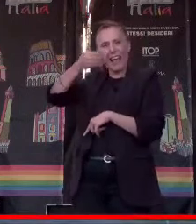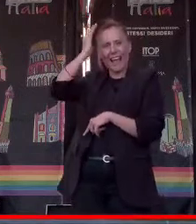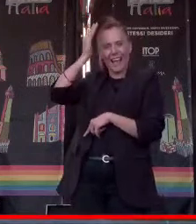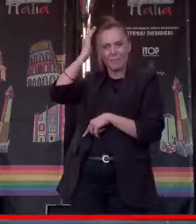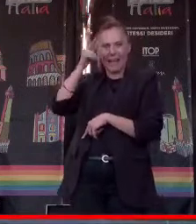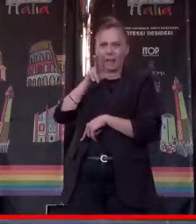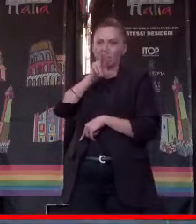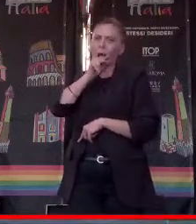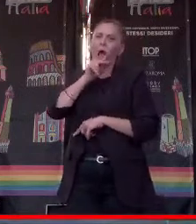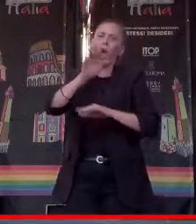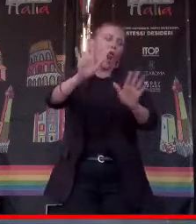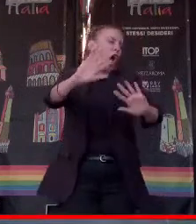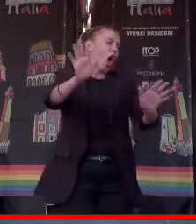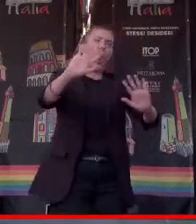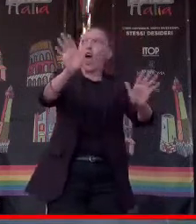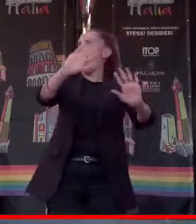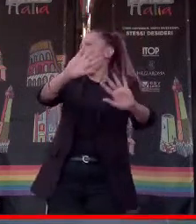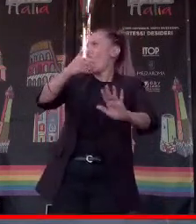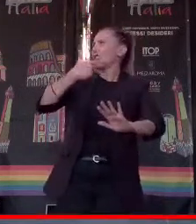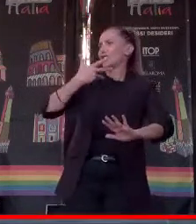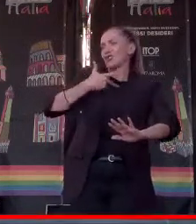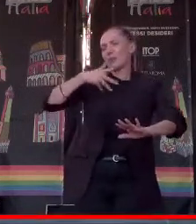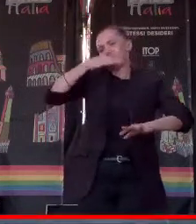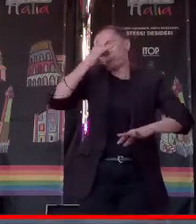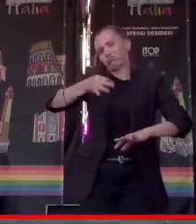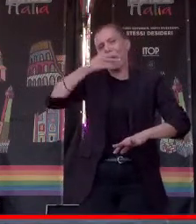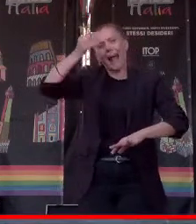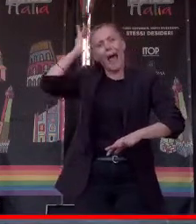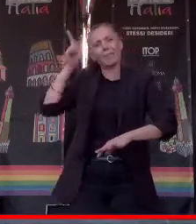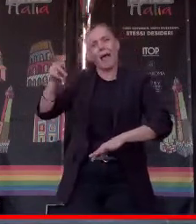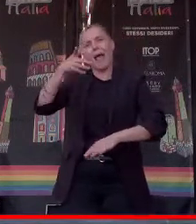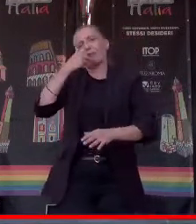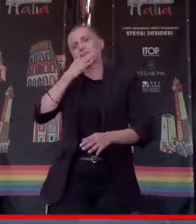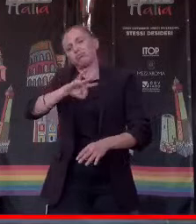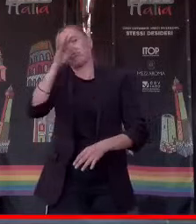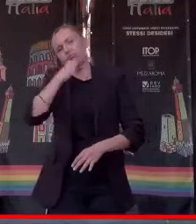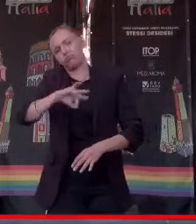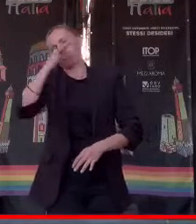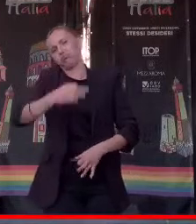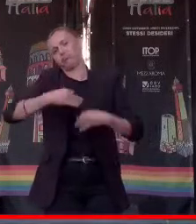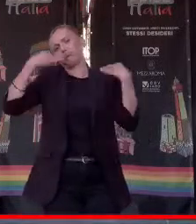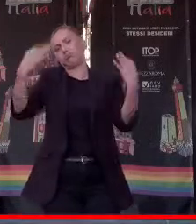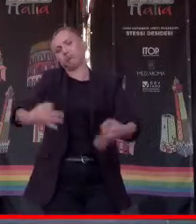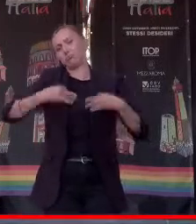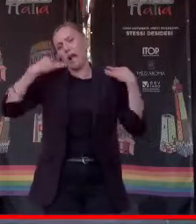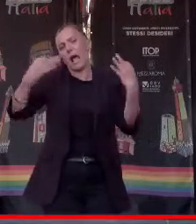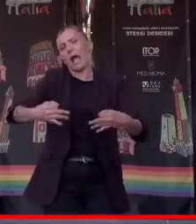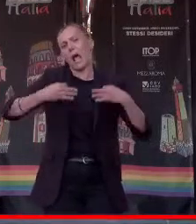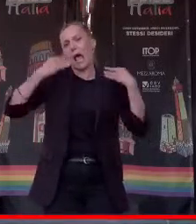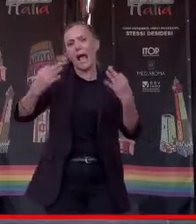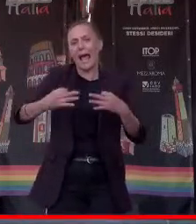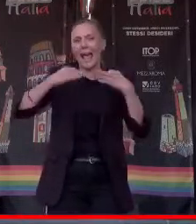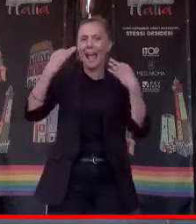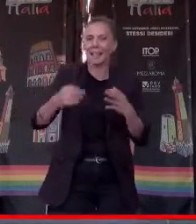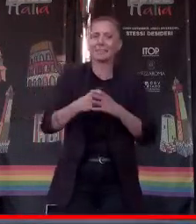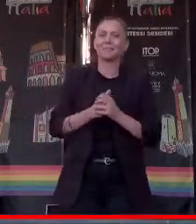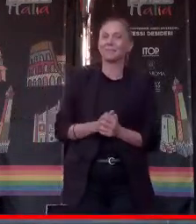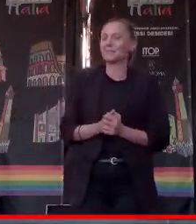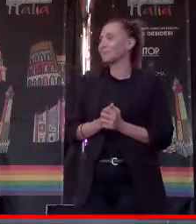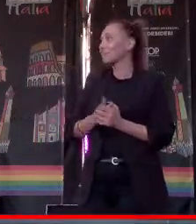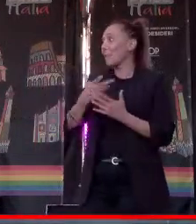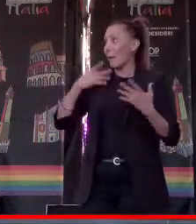No, ma parla sempre Carmelo, puoi continuare Presidente. Qua c'è Carmelo che parla alla prima